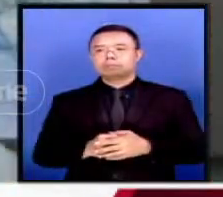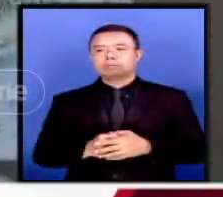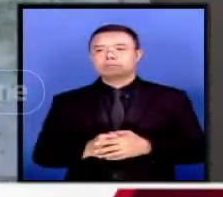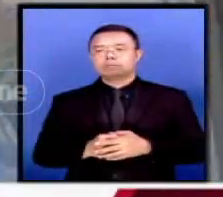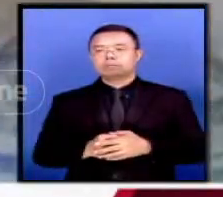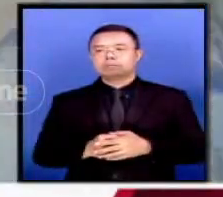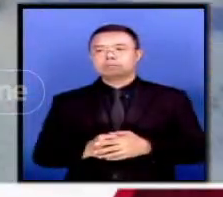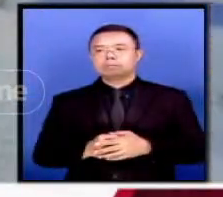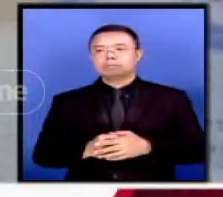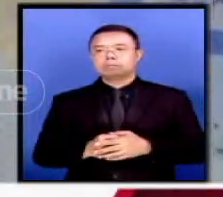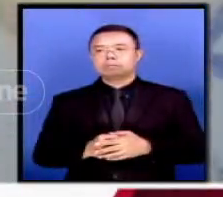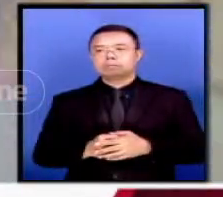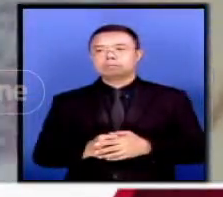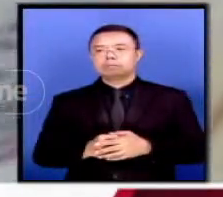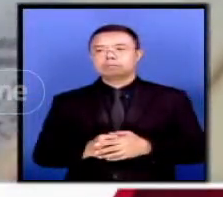kunjungan ke Jepang